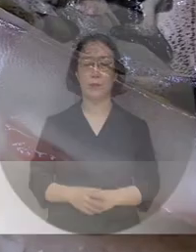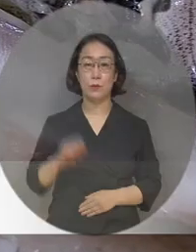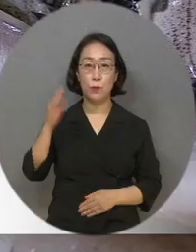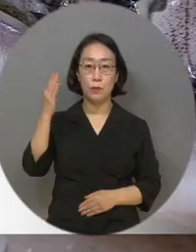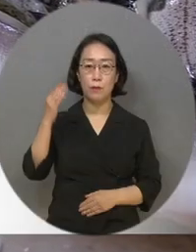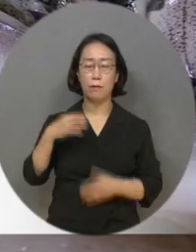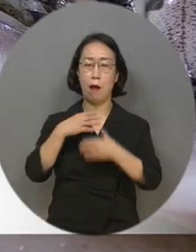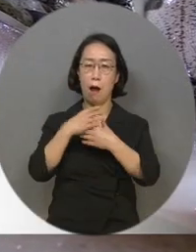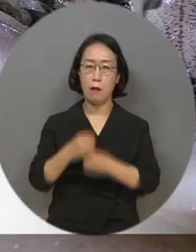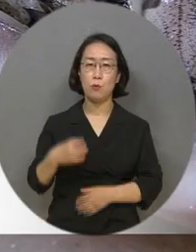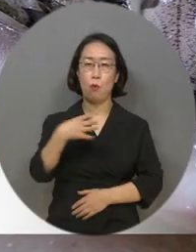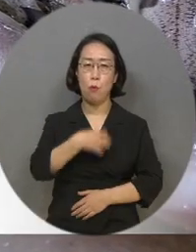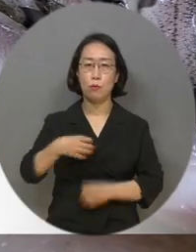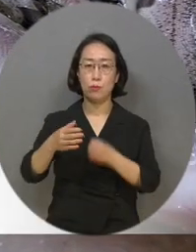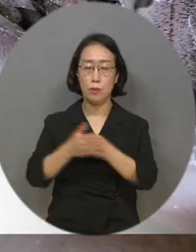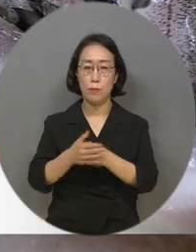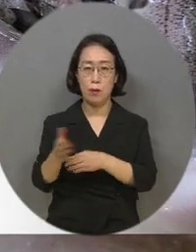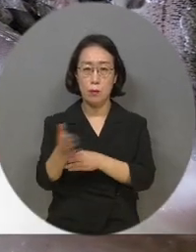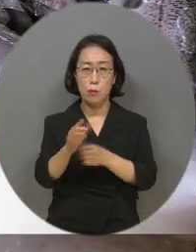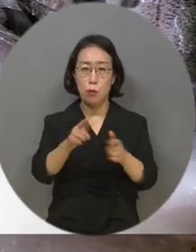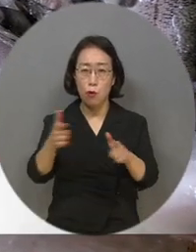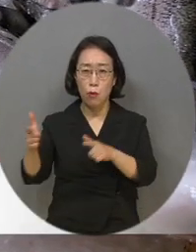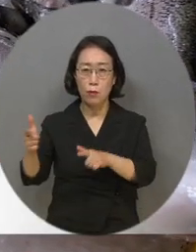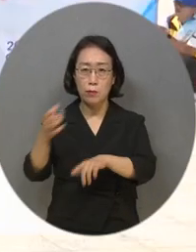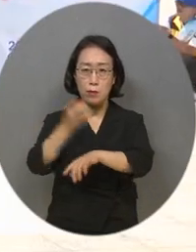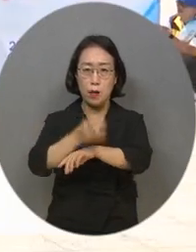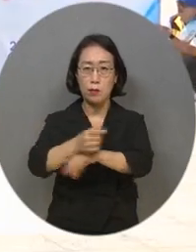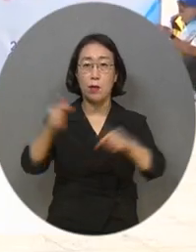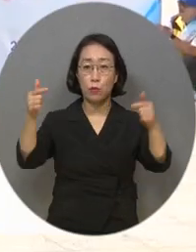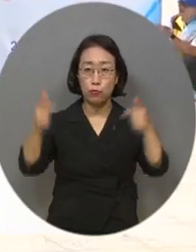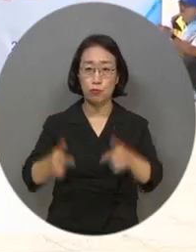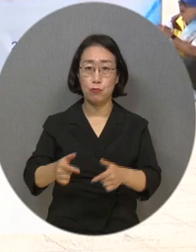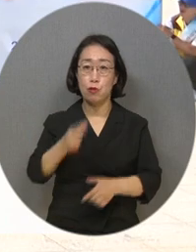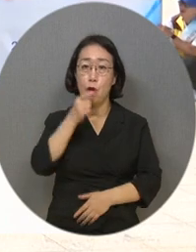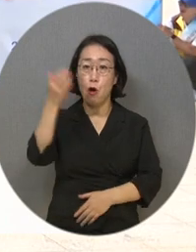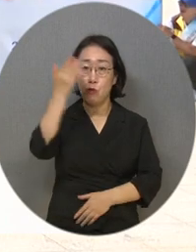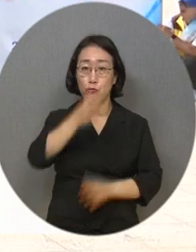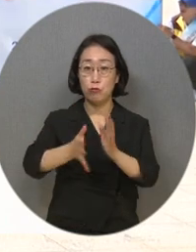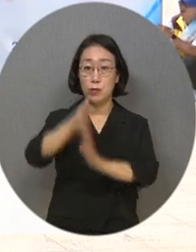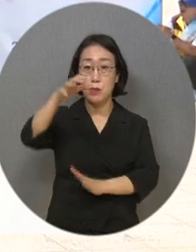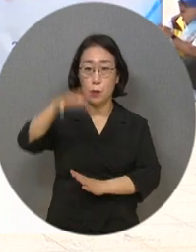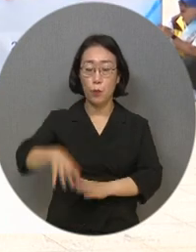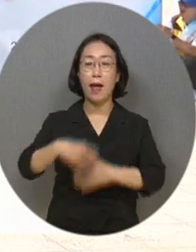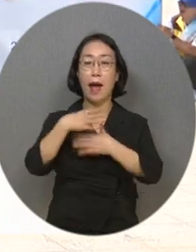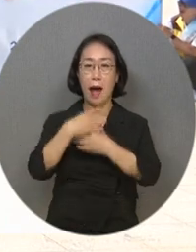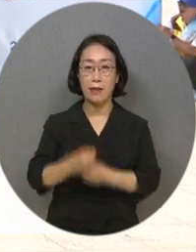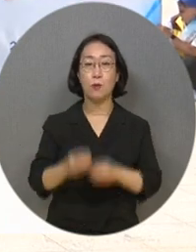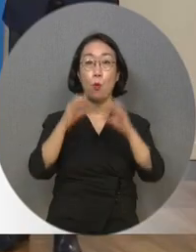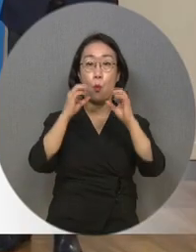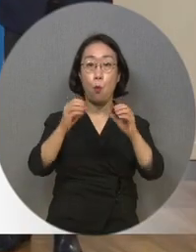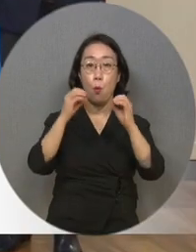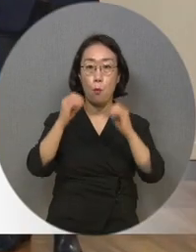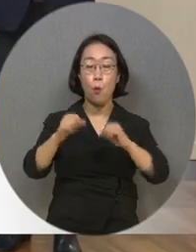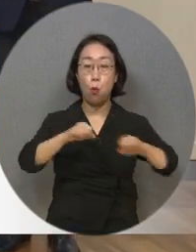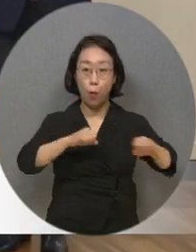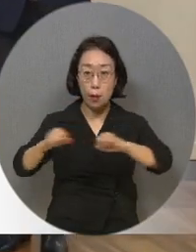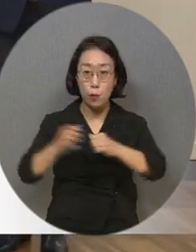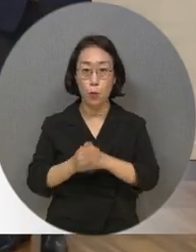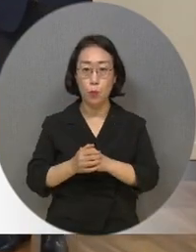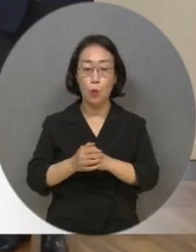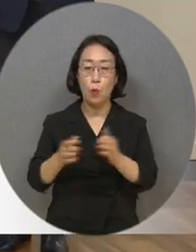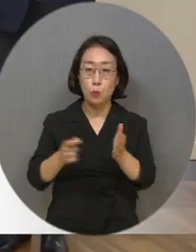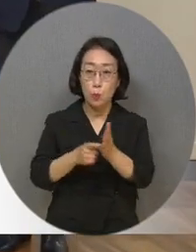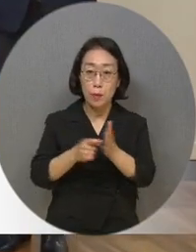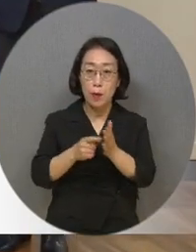최근 안정성 우려로 수산물 소비가 급감한 가운데 여수시는 수산물 안정성 홍보 캠페인과 수산물 소비